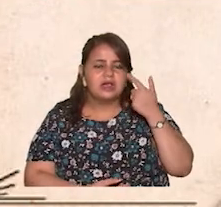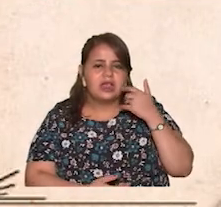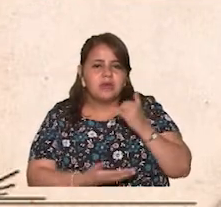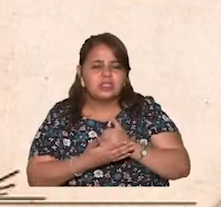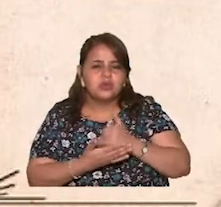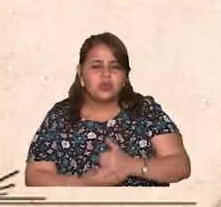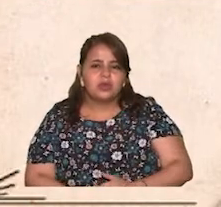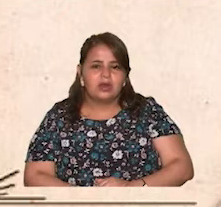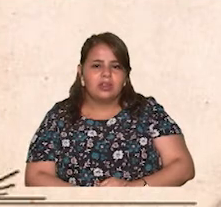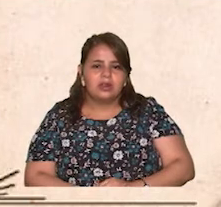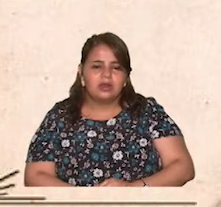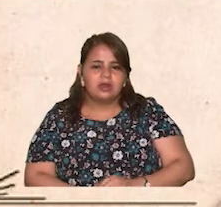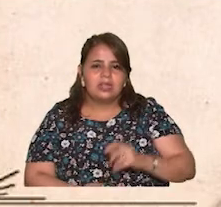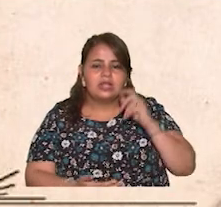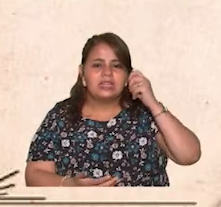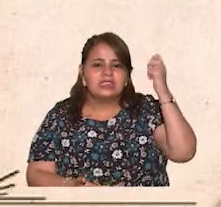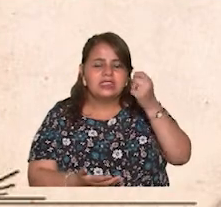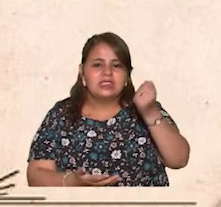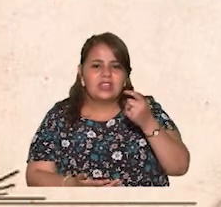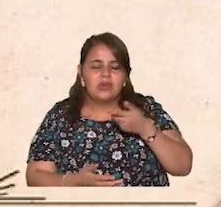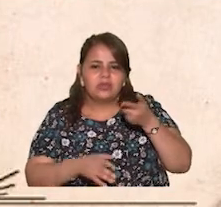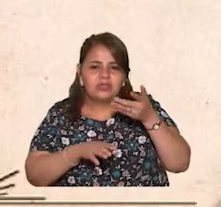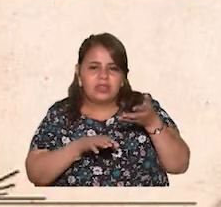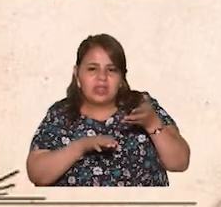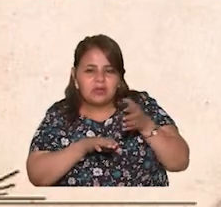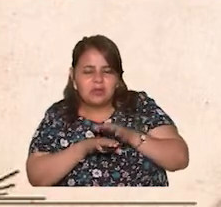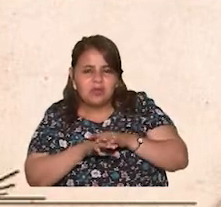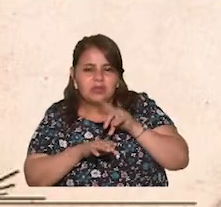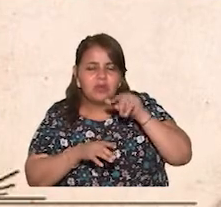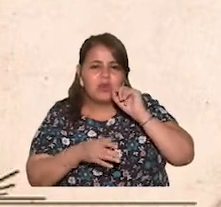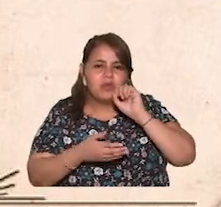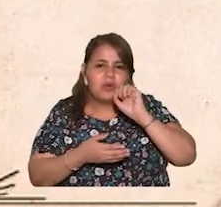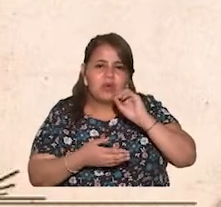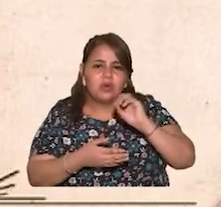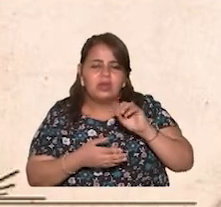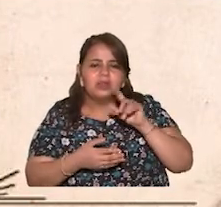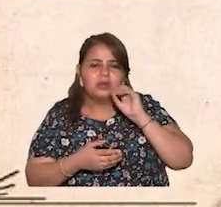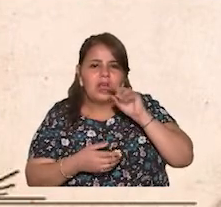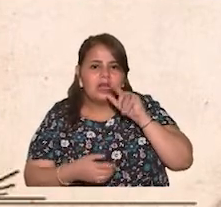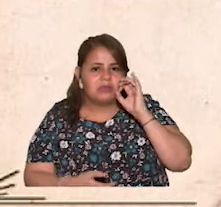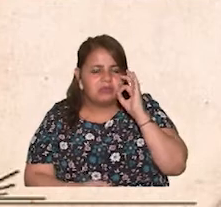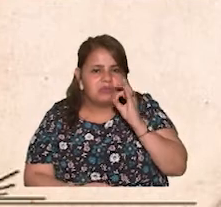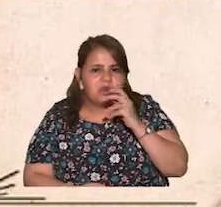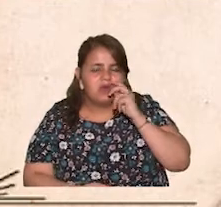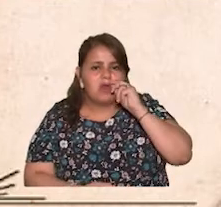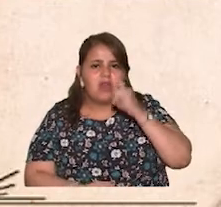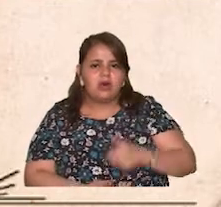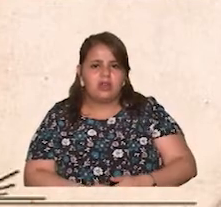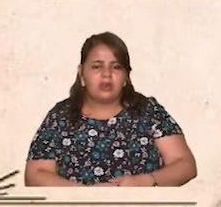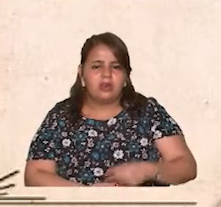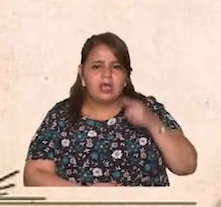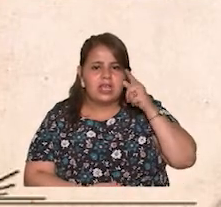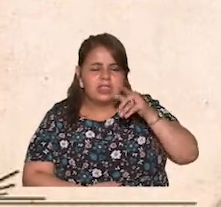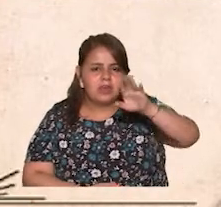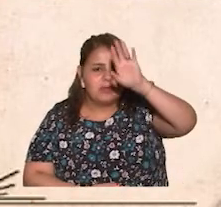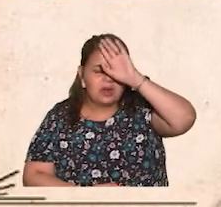قالها داوود وهو على فراش الموت لسليمان، قال له يعني خليك راجل، يعني برضه انت هتبقى ملك وانت